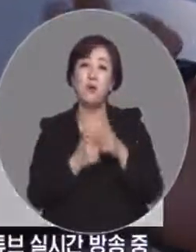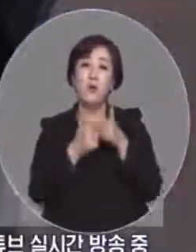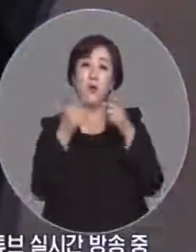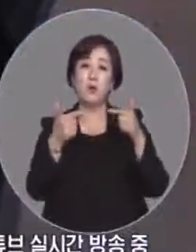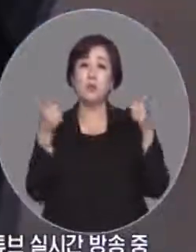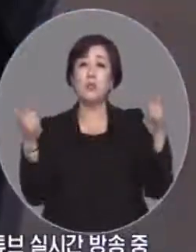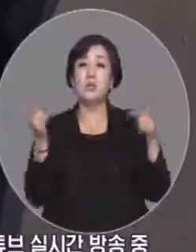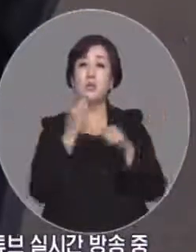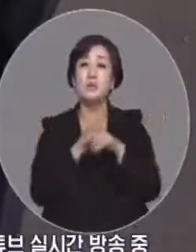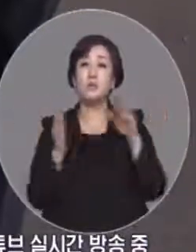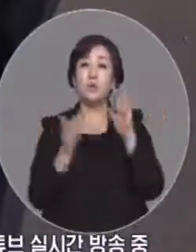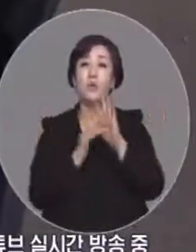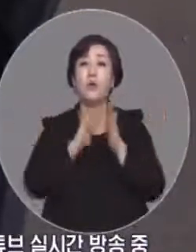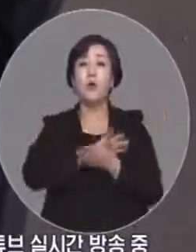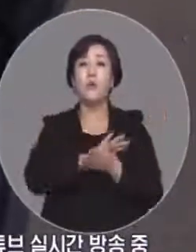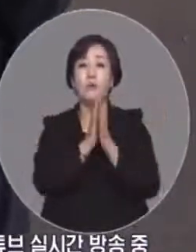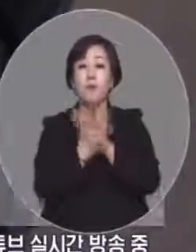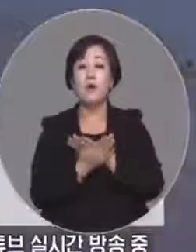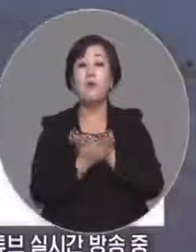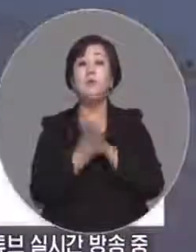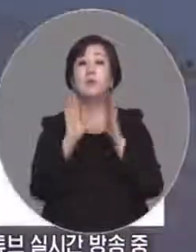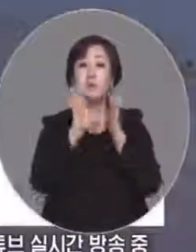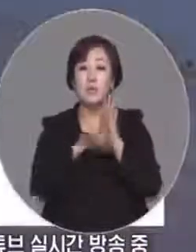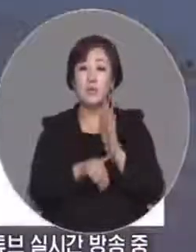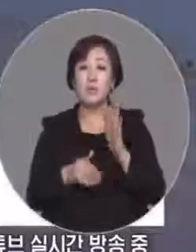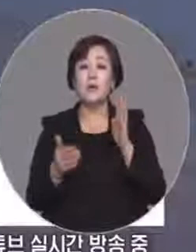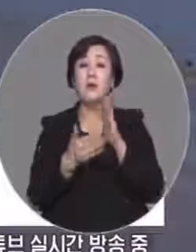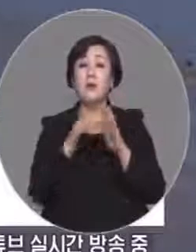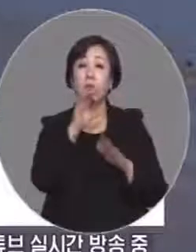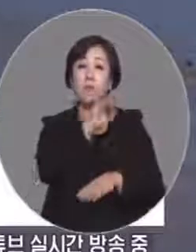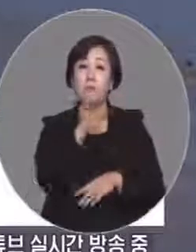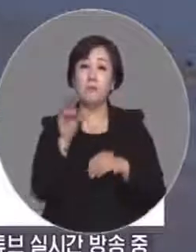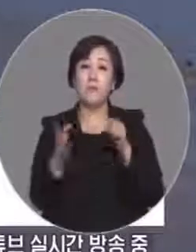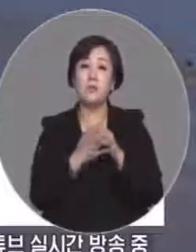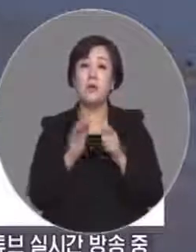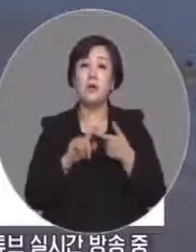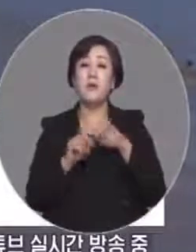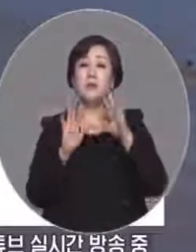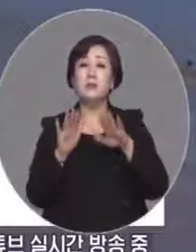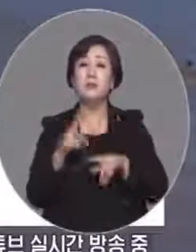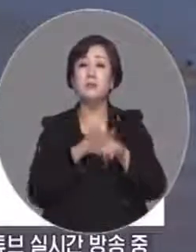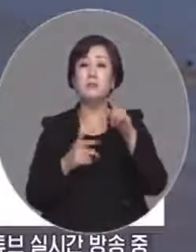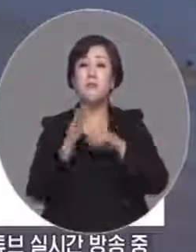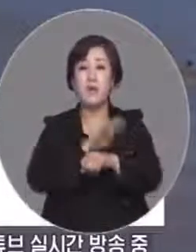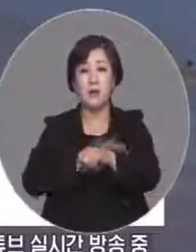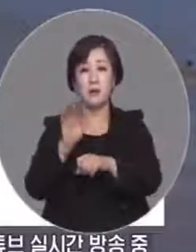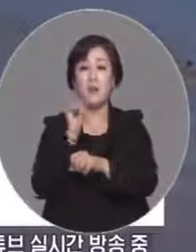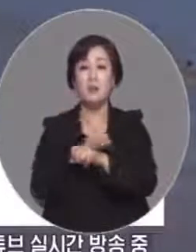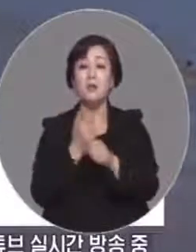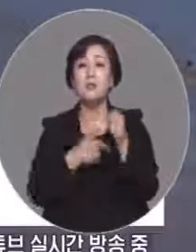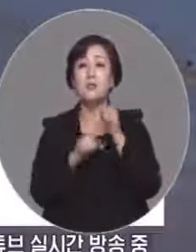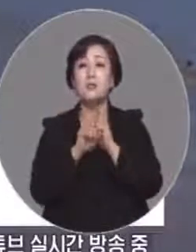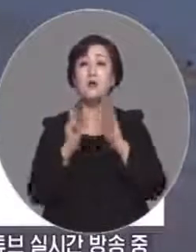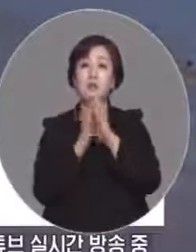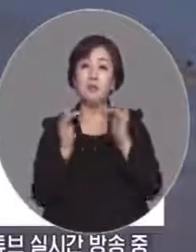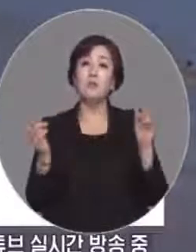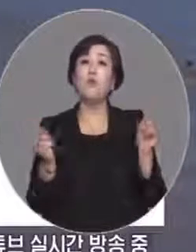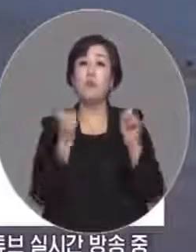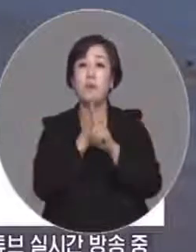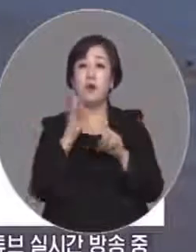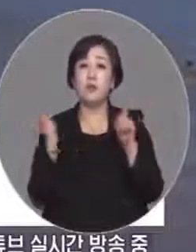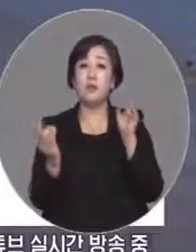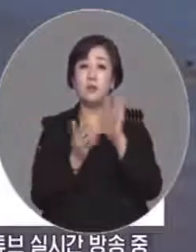있습니다. 급변하는 시대에 좀이 적응하기 위해서는 사람도 좀 바꿔야